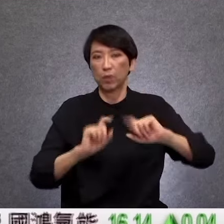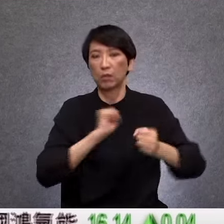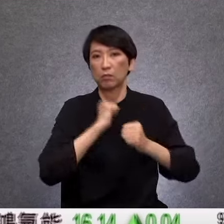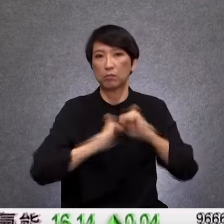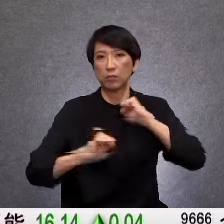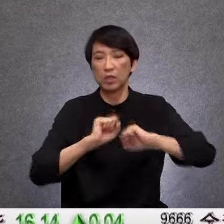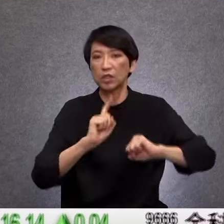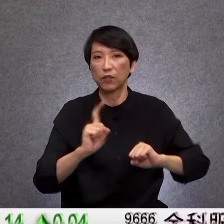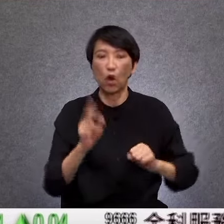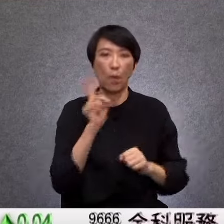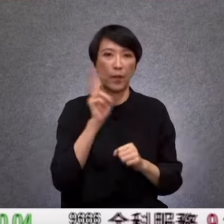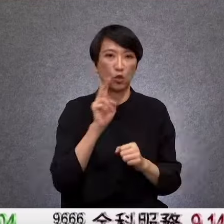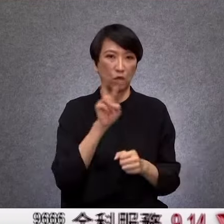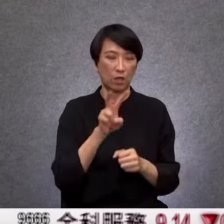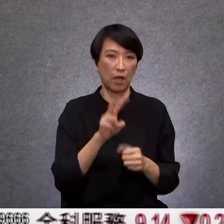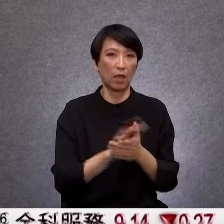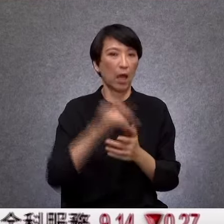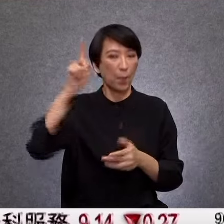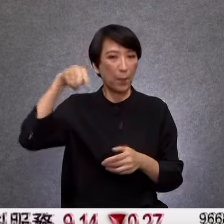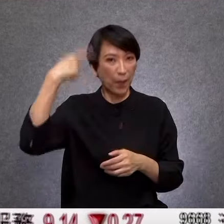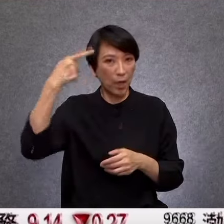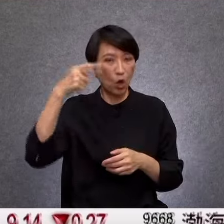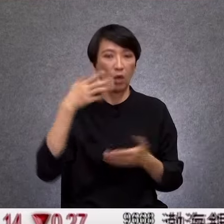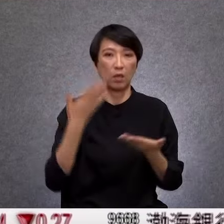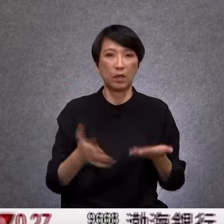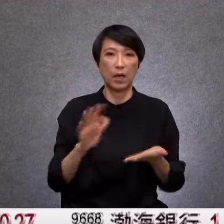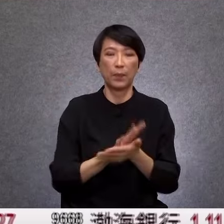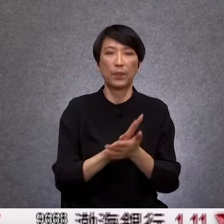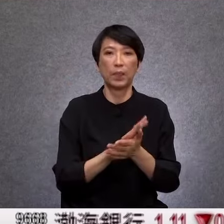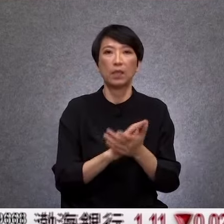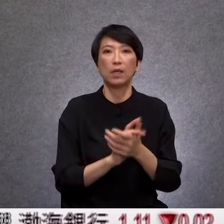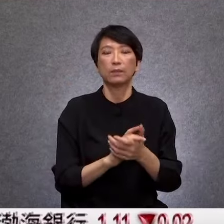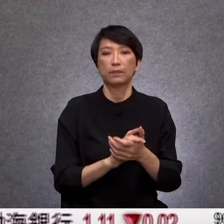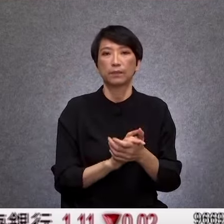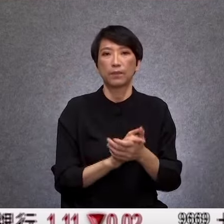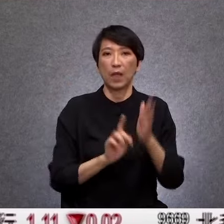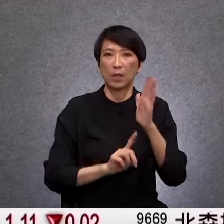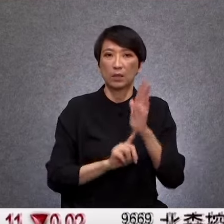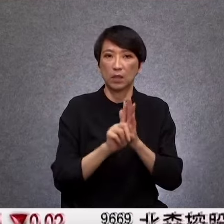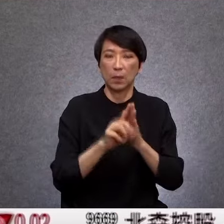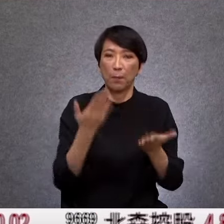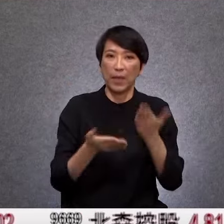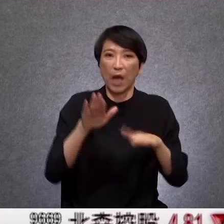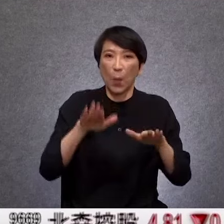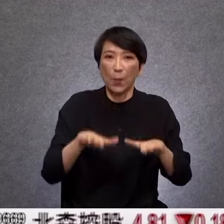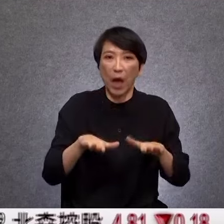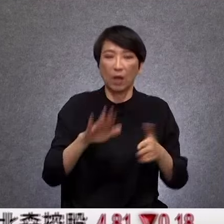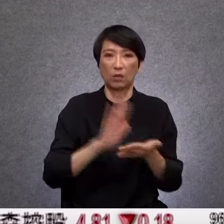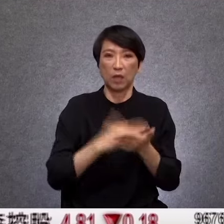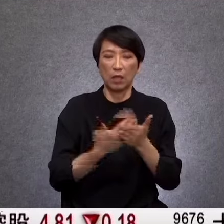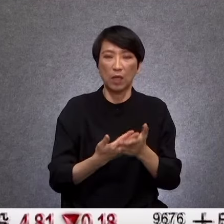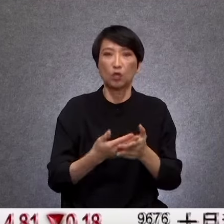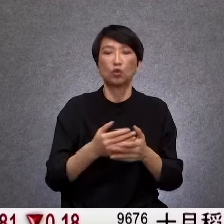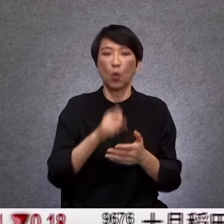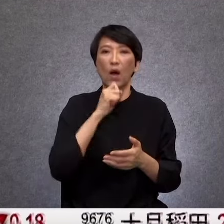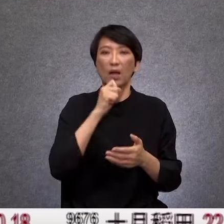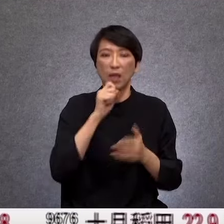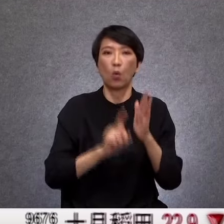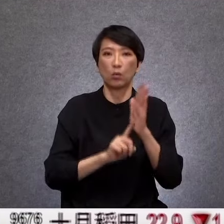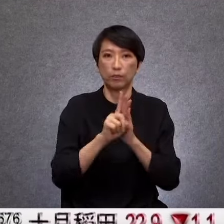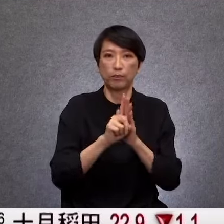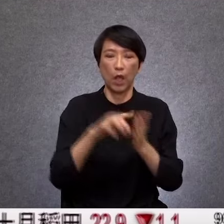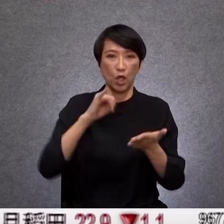嘅表現咁，我哋係綜合呢幾個因素咧。譬如我哋睇，其實美國雖然話今年嘅增長比舊年可能會慢